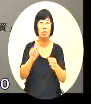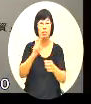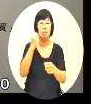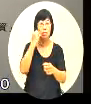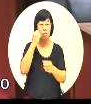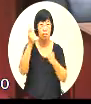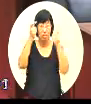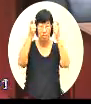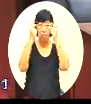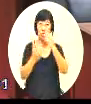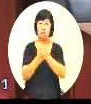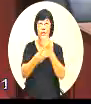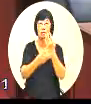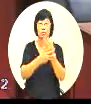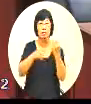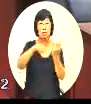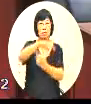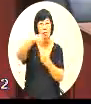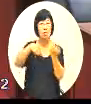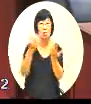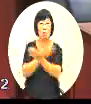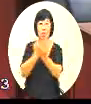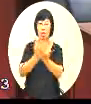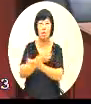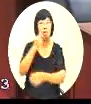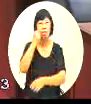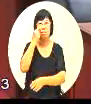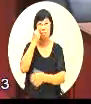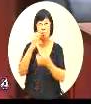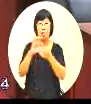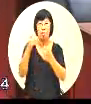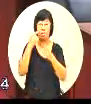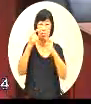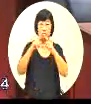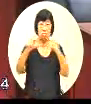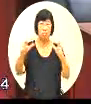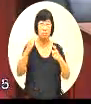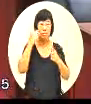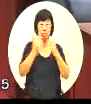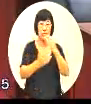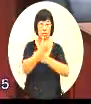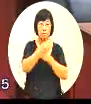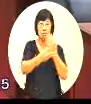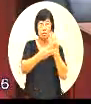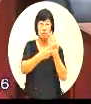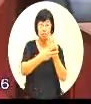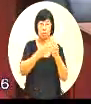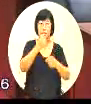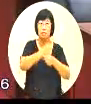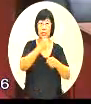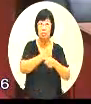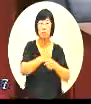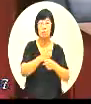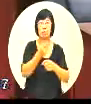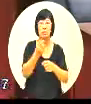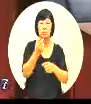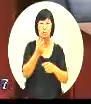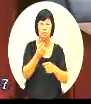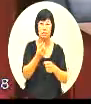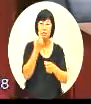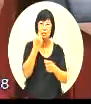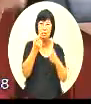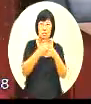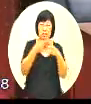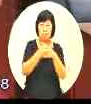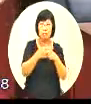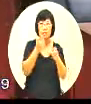直没有办法转型，因为我们没有大型的产业在高雄生根，那么我们都是靠那个微乎小型的有做。